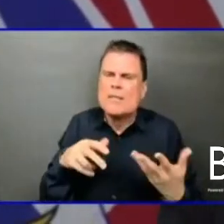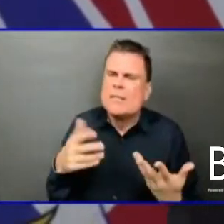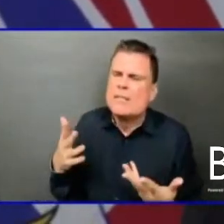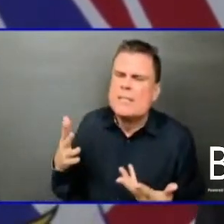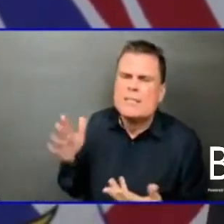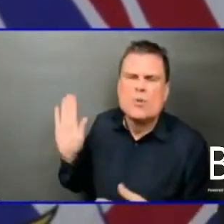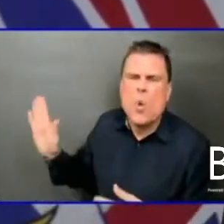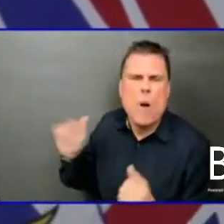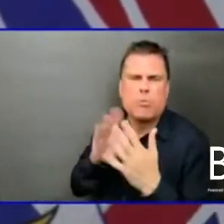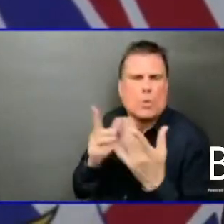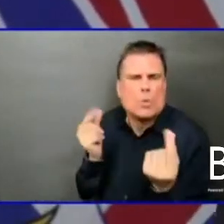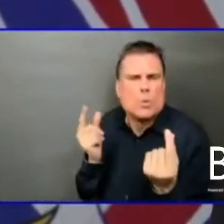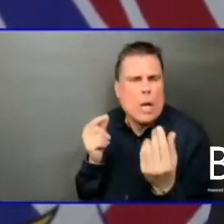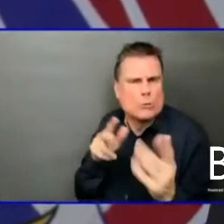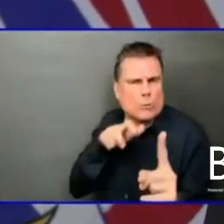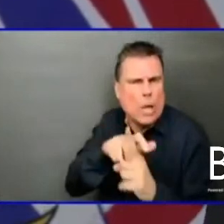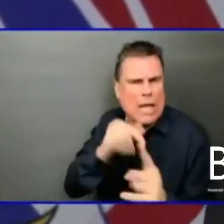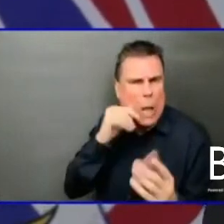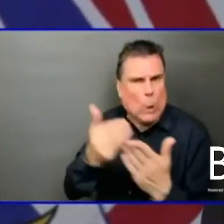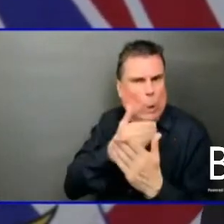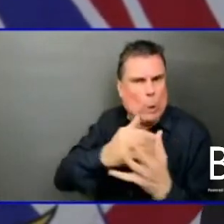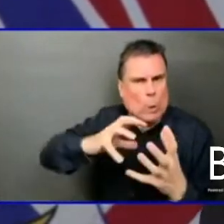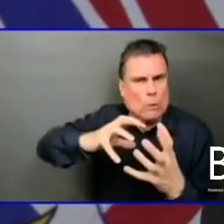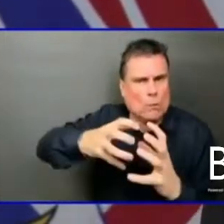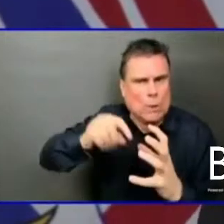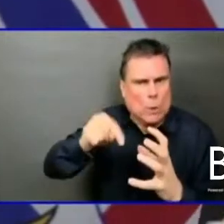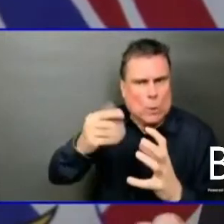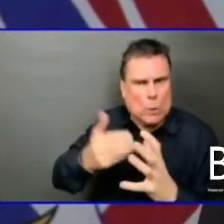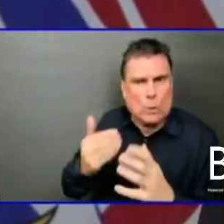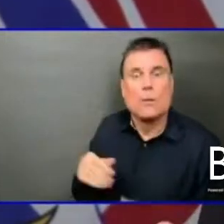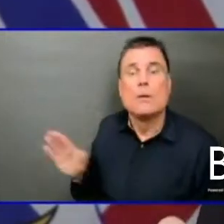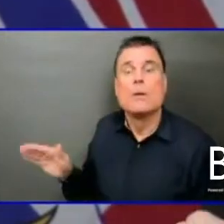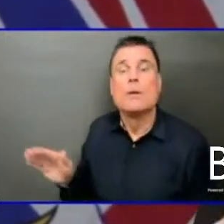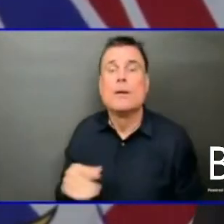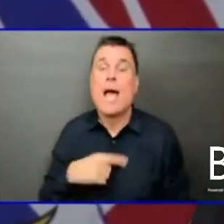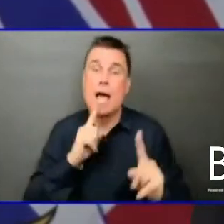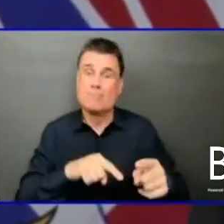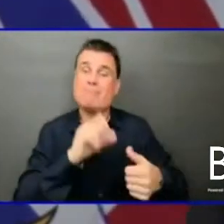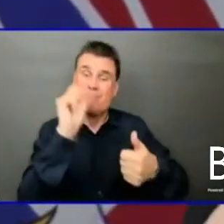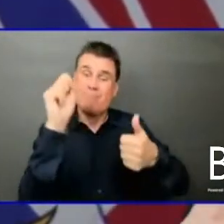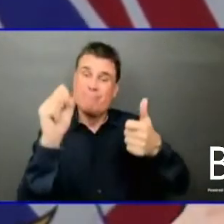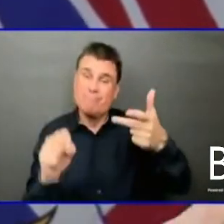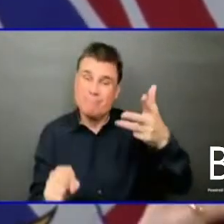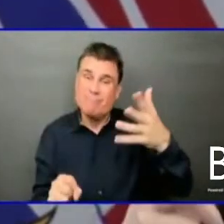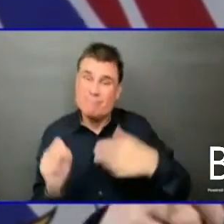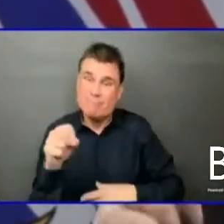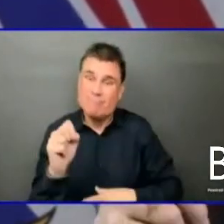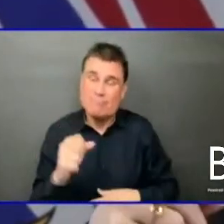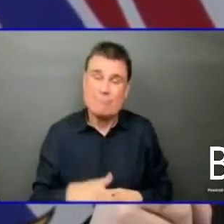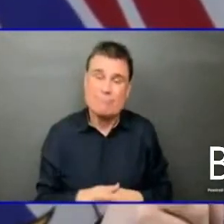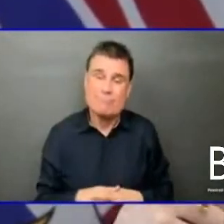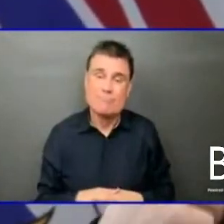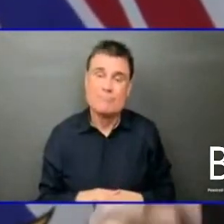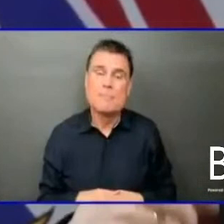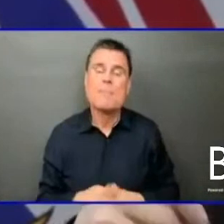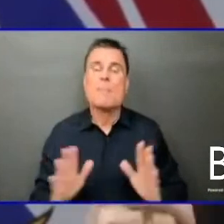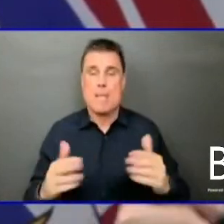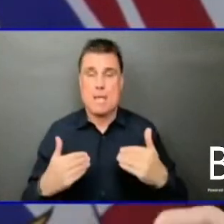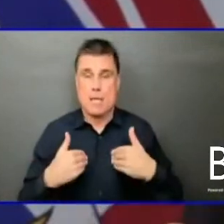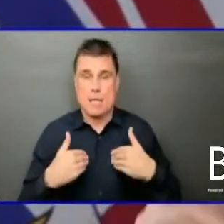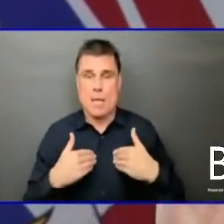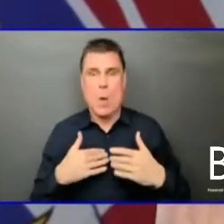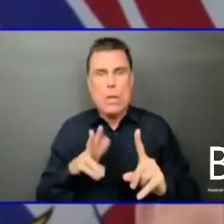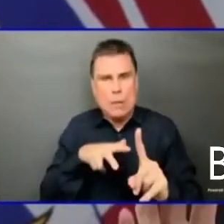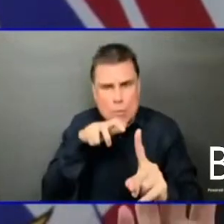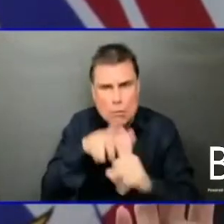觉得我们这个阈值，你觉得你的这个数值是在哪里？到了哪一